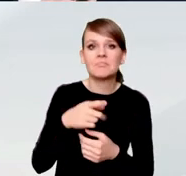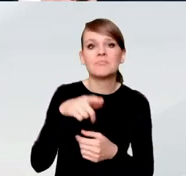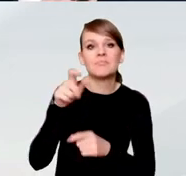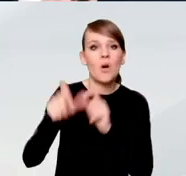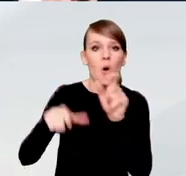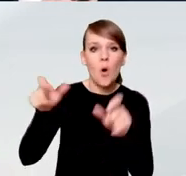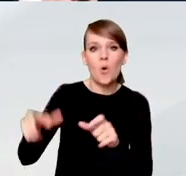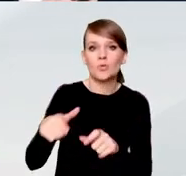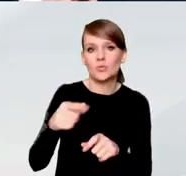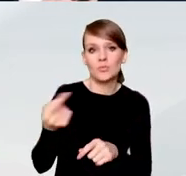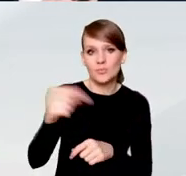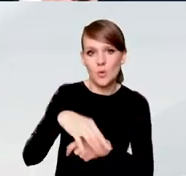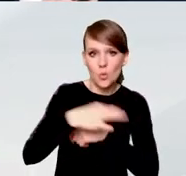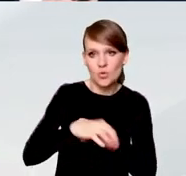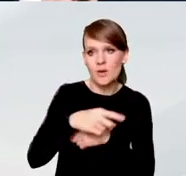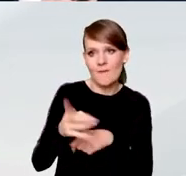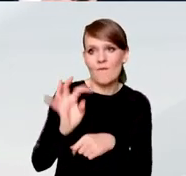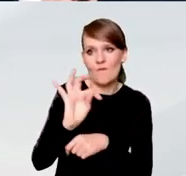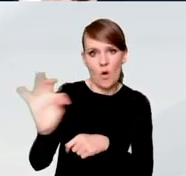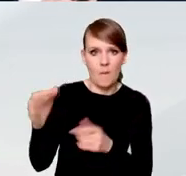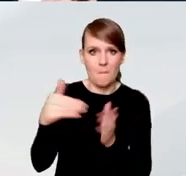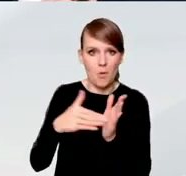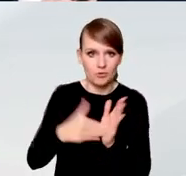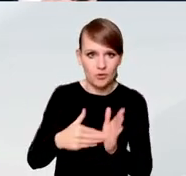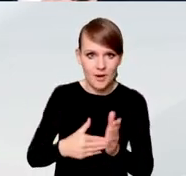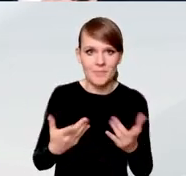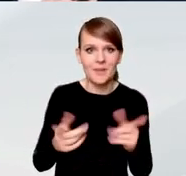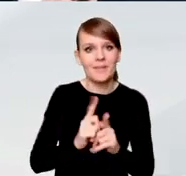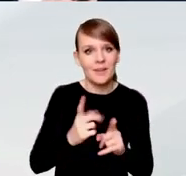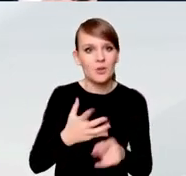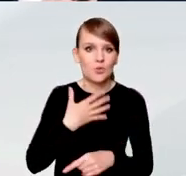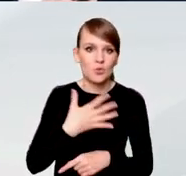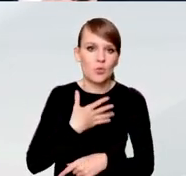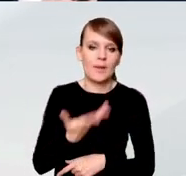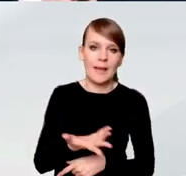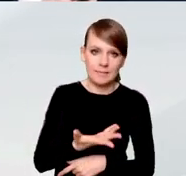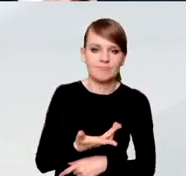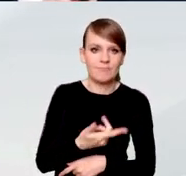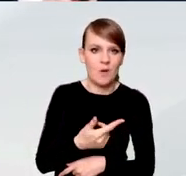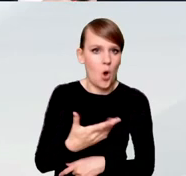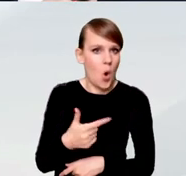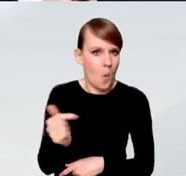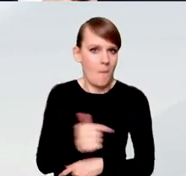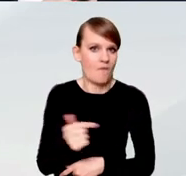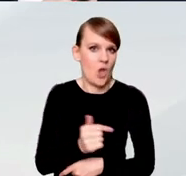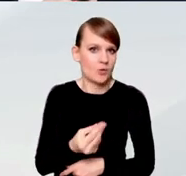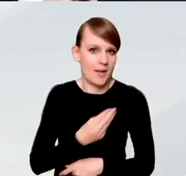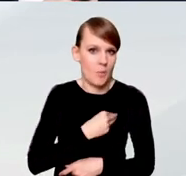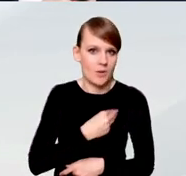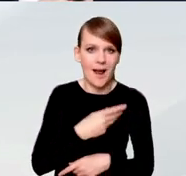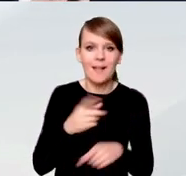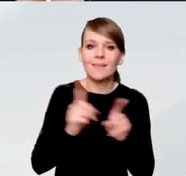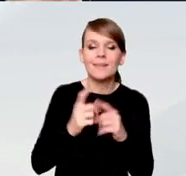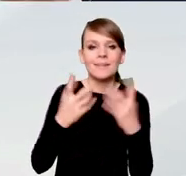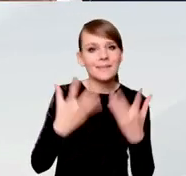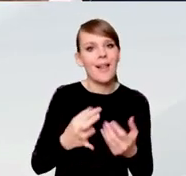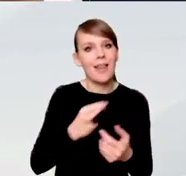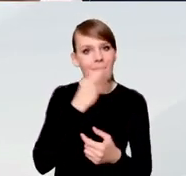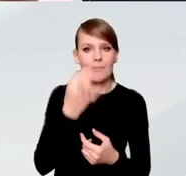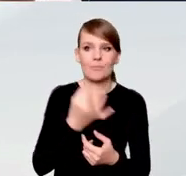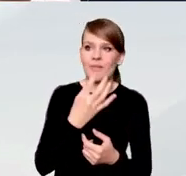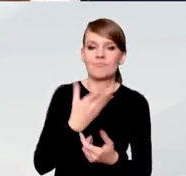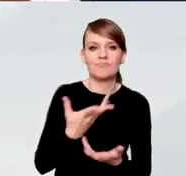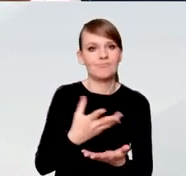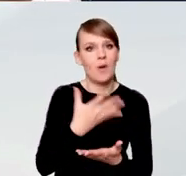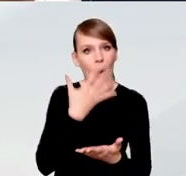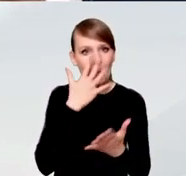uczelni, poczucie moralnego obowiązku, poprawa wizerunku uczelni, czy też dostosowanie się do istniejących